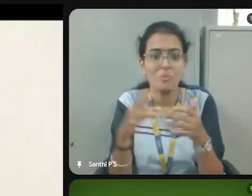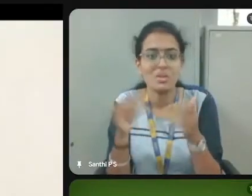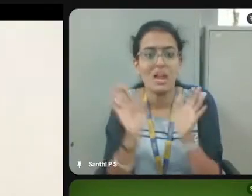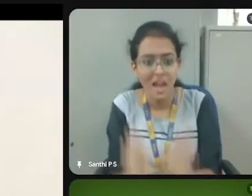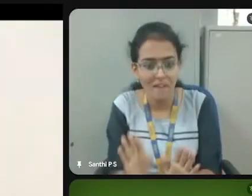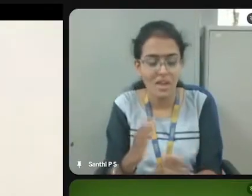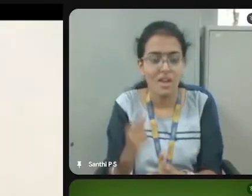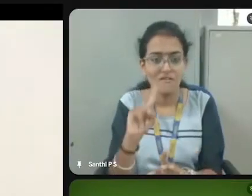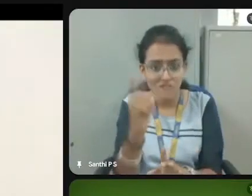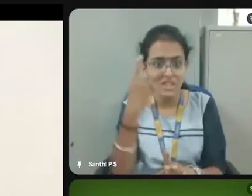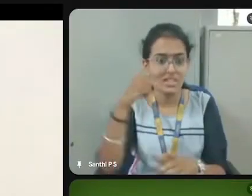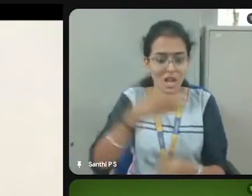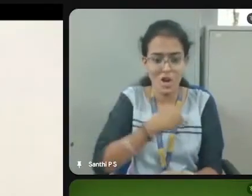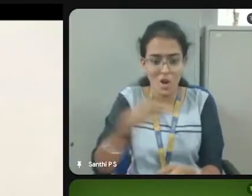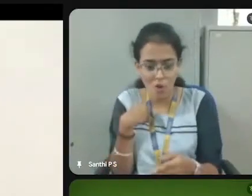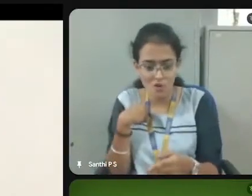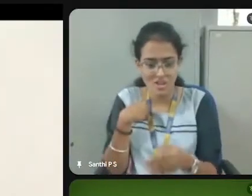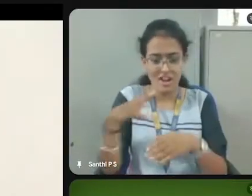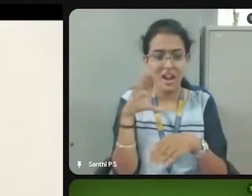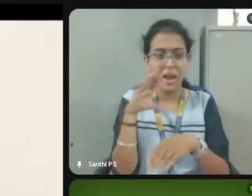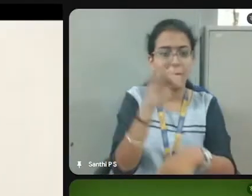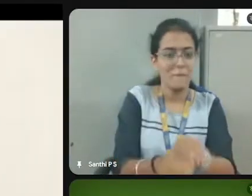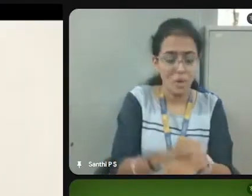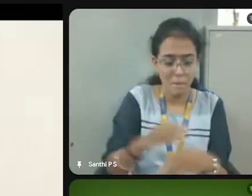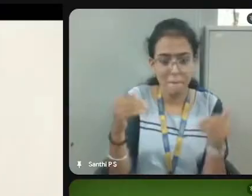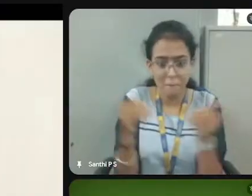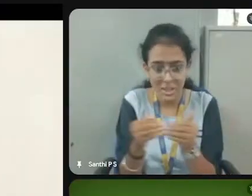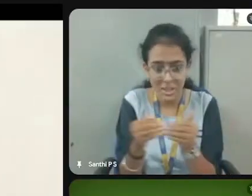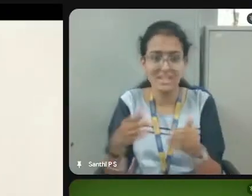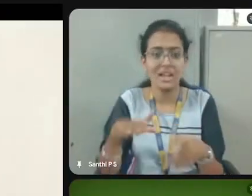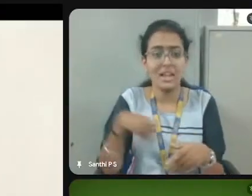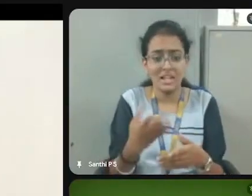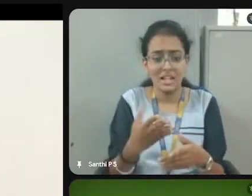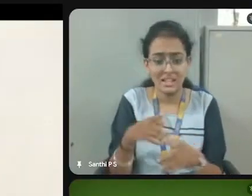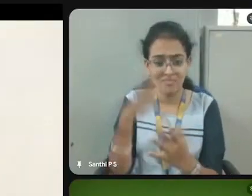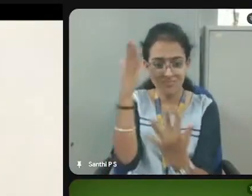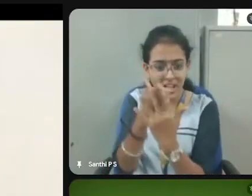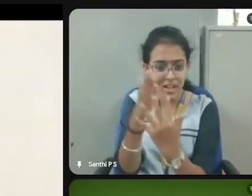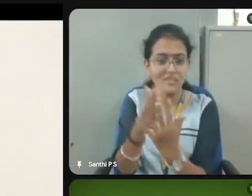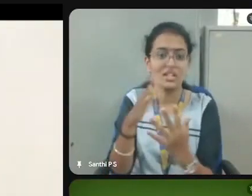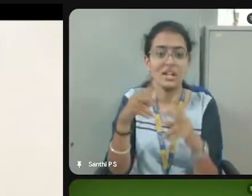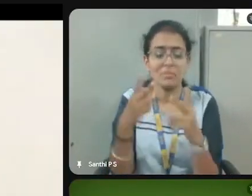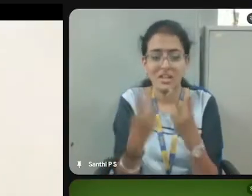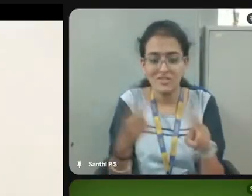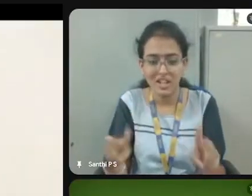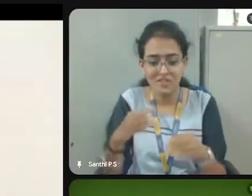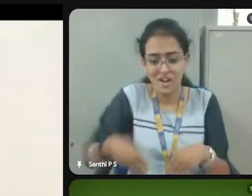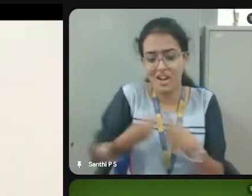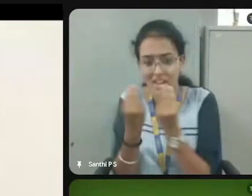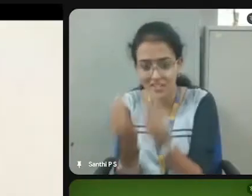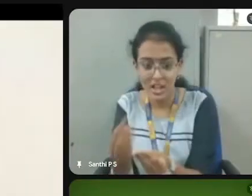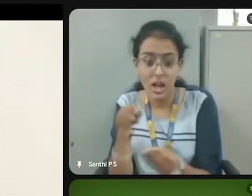ഒരു വിദഗ്ധരുടെ അടുത്ത് കൊണ്ടുപോയി വേണ്ട ടെസ്റ്റിങ്ങും ഇന്റർവെൻഷനും കൊടുക്കുകയാണെങ്കിൽ ഒരു പരിധി വരെ നമുക്ക്